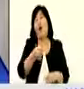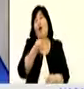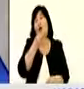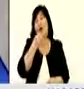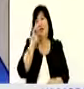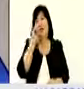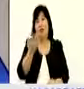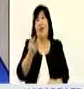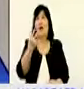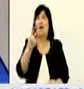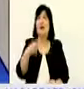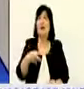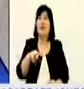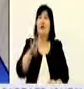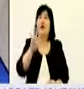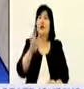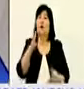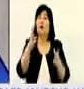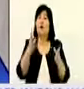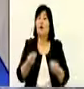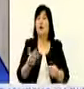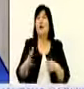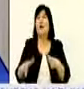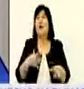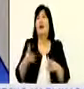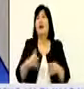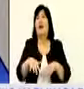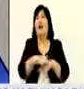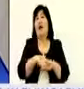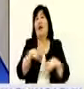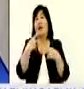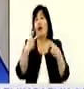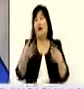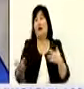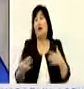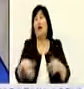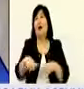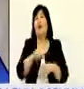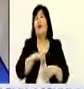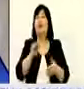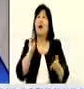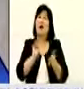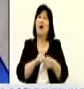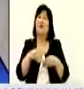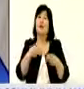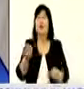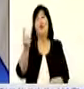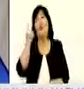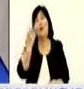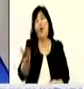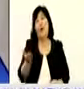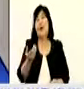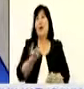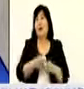ойлаймын. 24 күннің ішінде дайындап шықты, халыққа бердік. Халық өз әз бағасын өзі береді деген ойдамын.